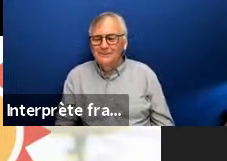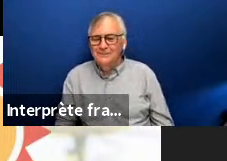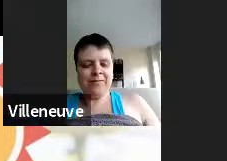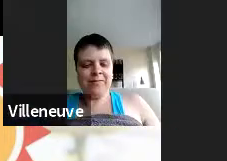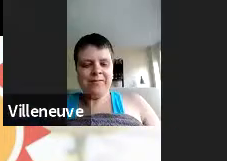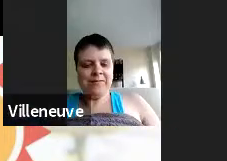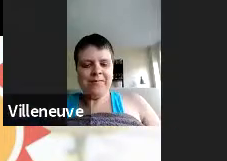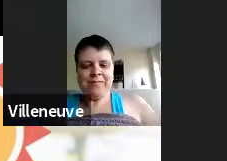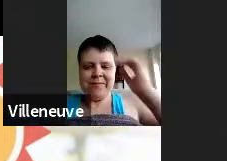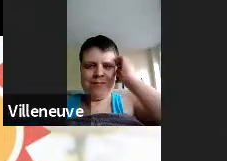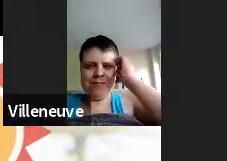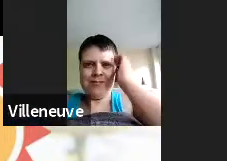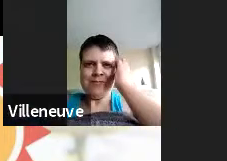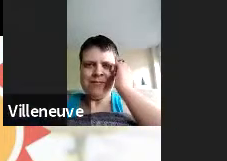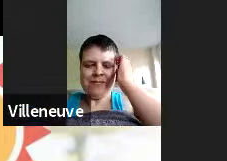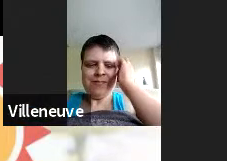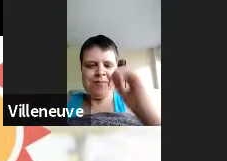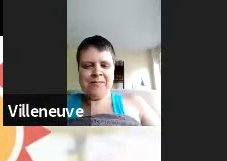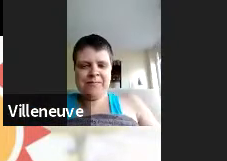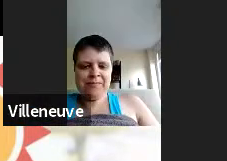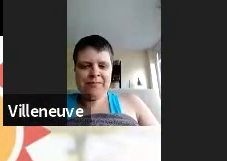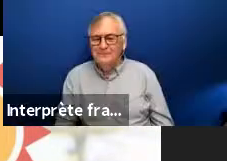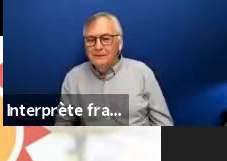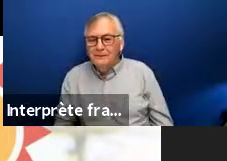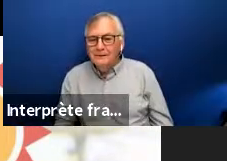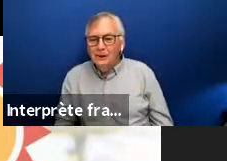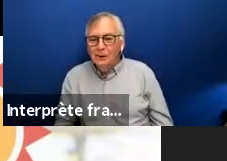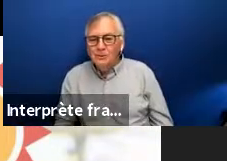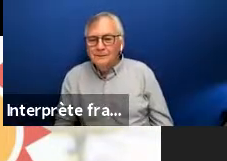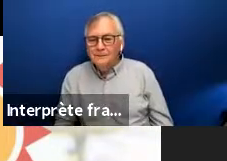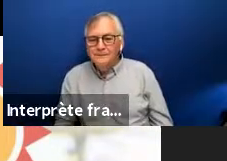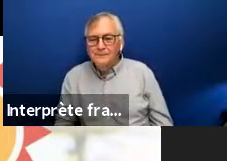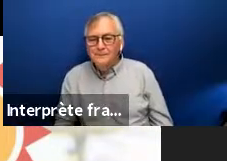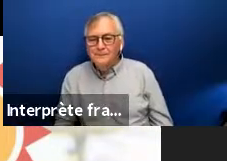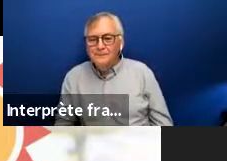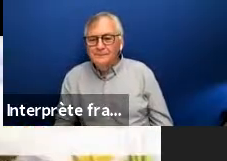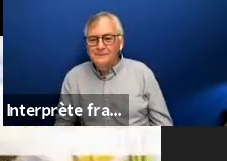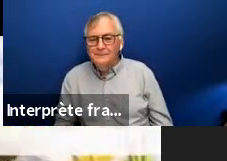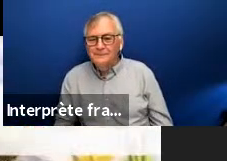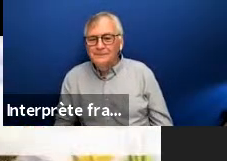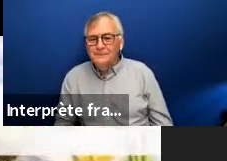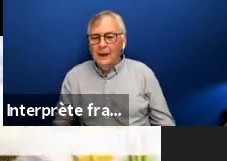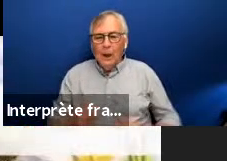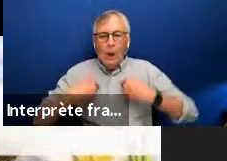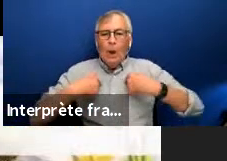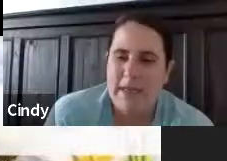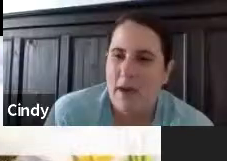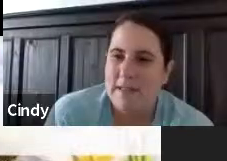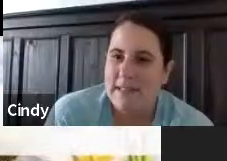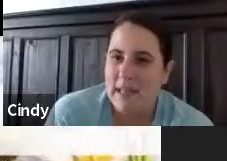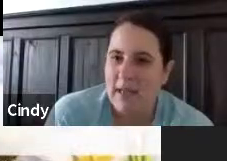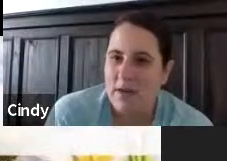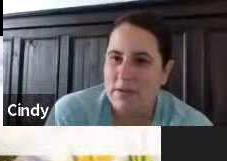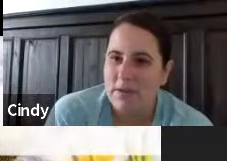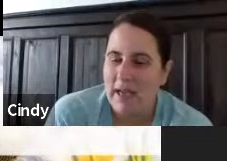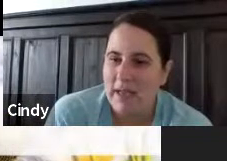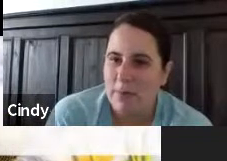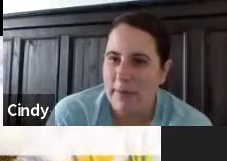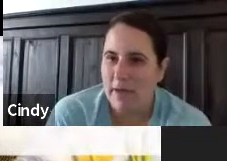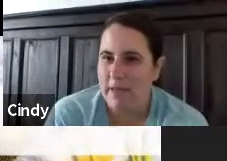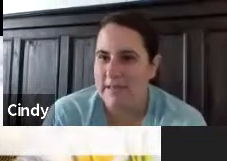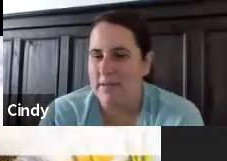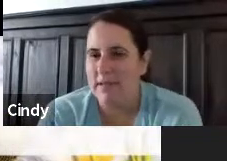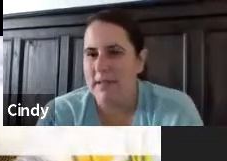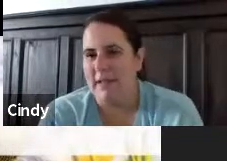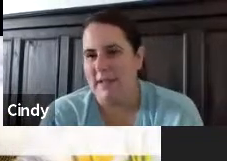visage. OK. On pourrait suivre d'autres? Moi, c'est Cindy Bergeron. Je suis enseignante à